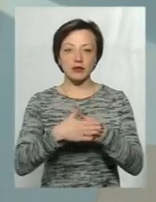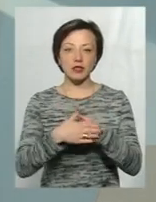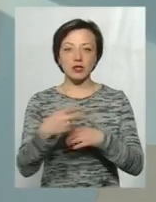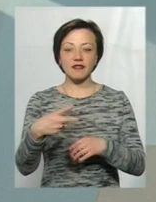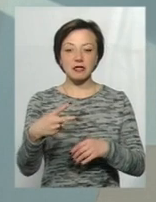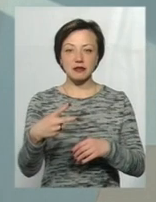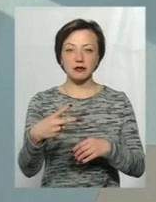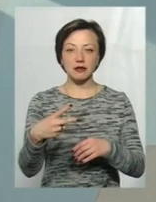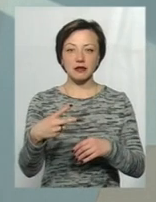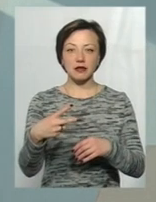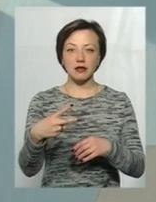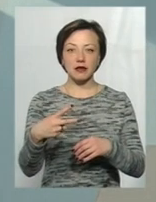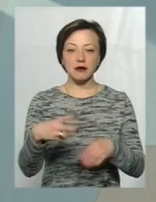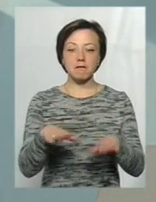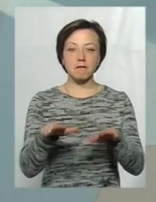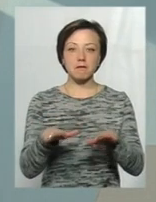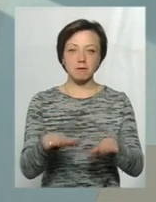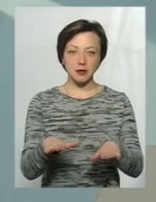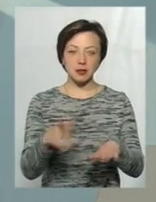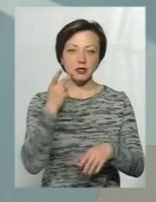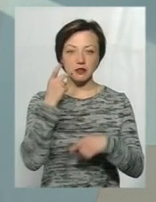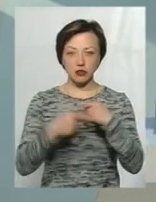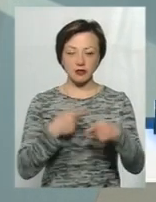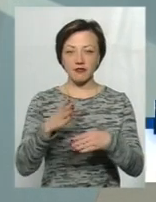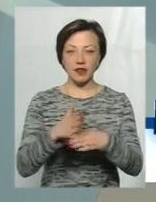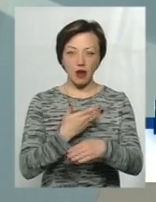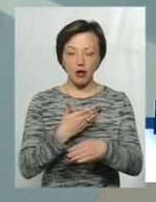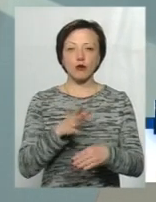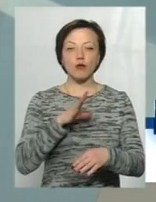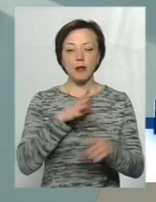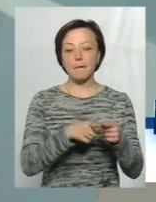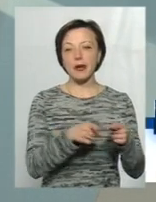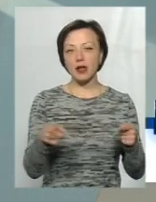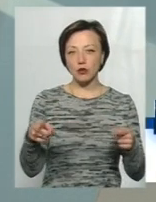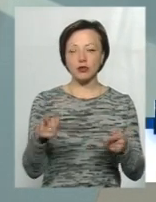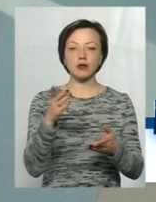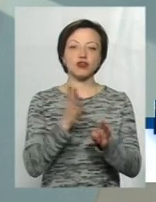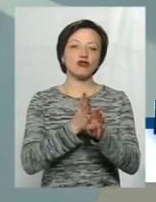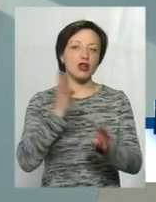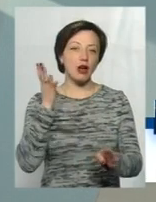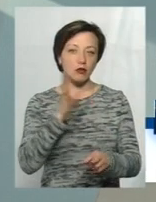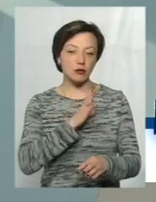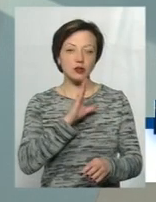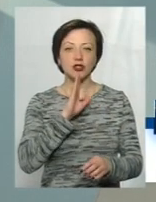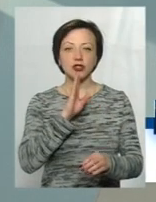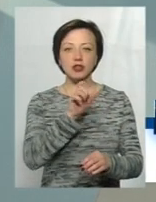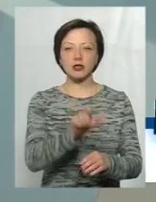20 місць нам постійно на область виділялось, і були періоди, коли існували черги, коли